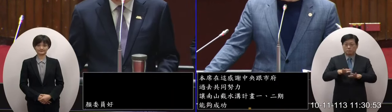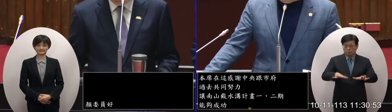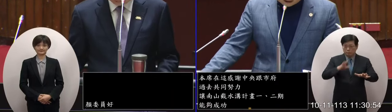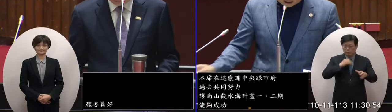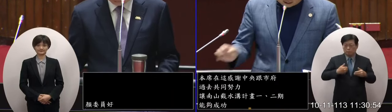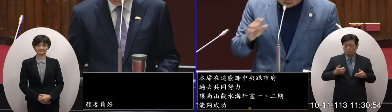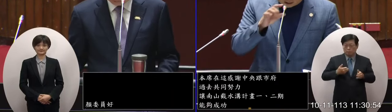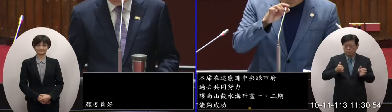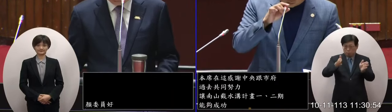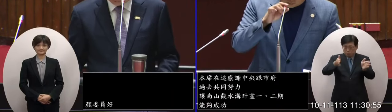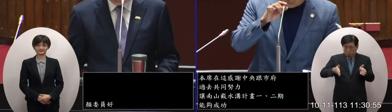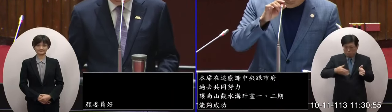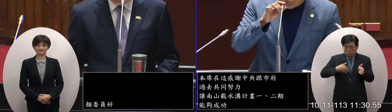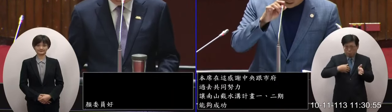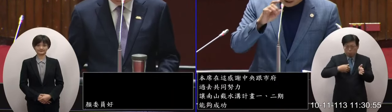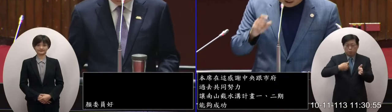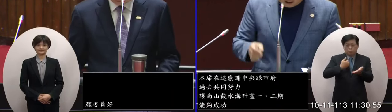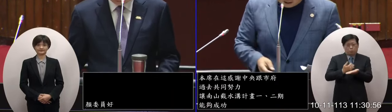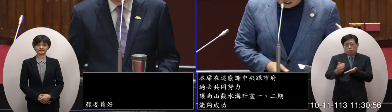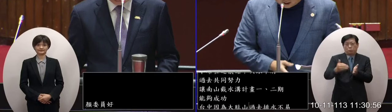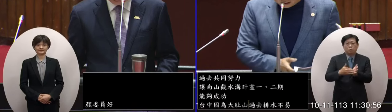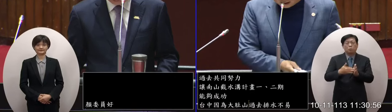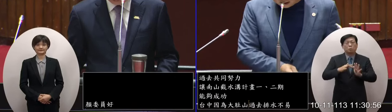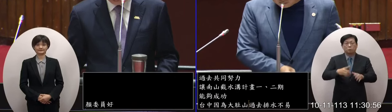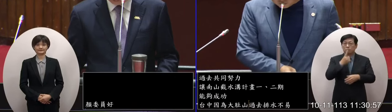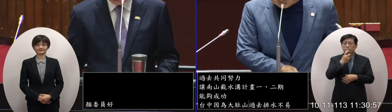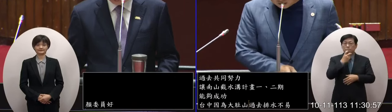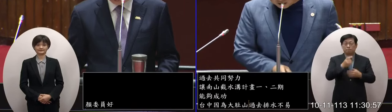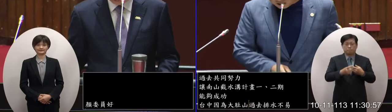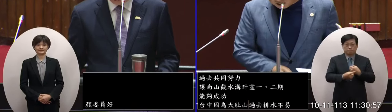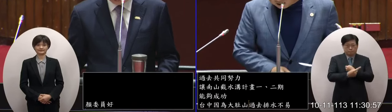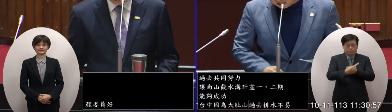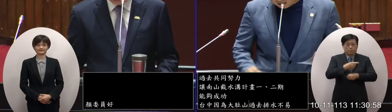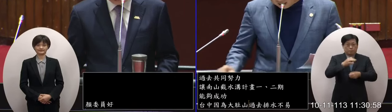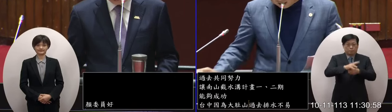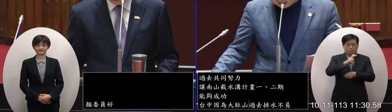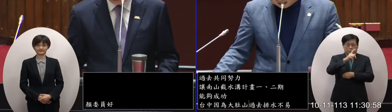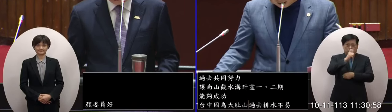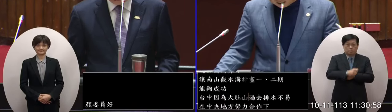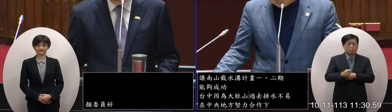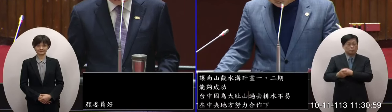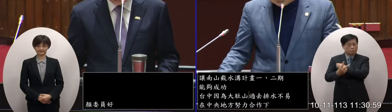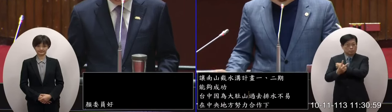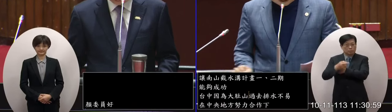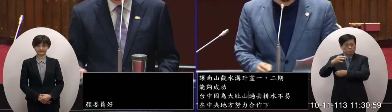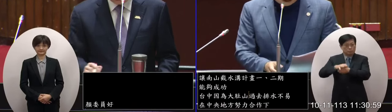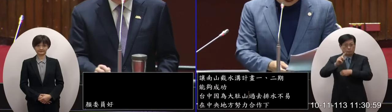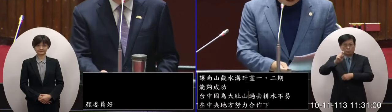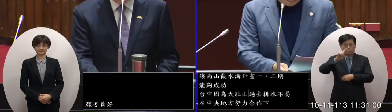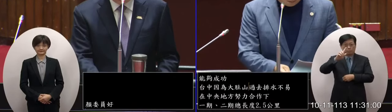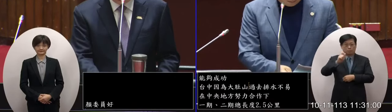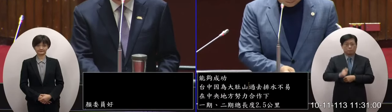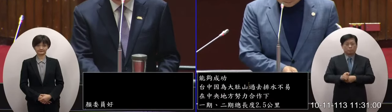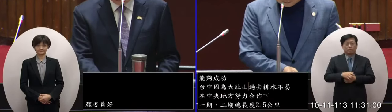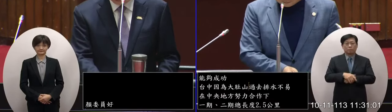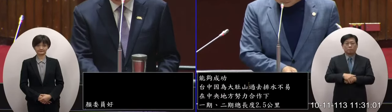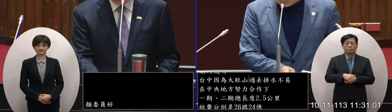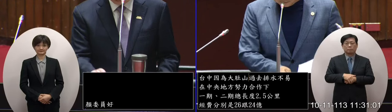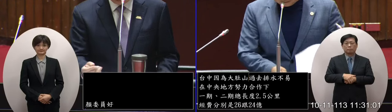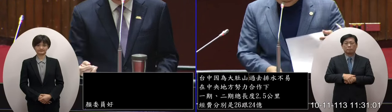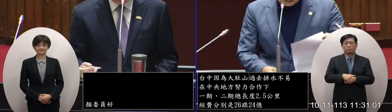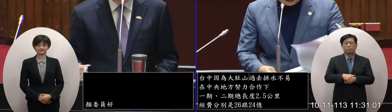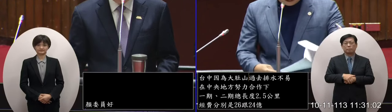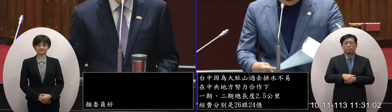道已经完成，中央补助的部分，第一期补助21亿，那第二期补助14亿， 不是钱